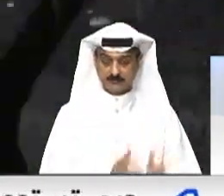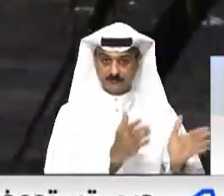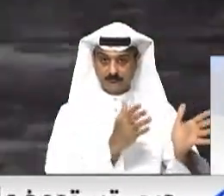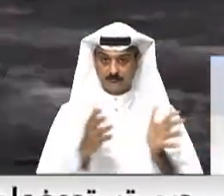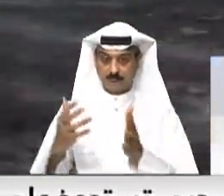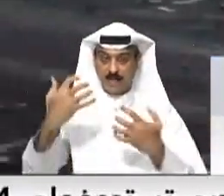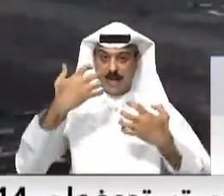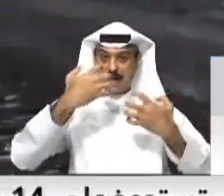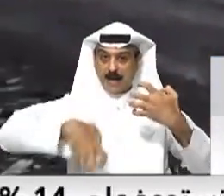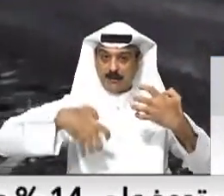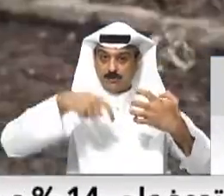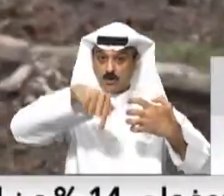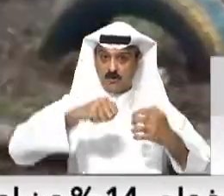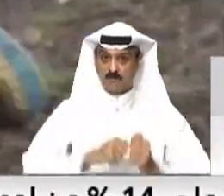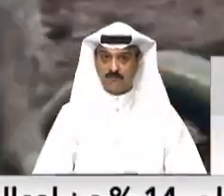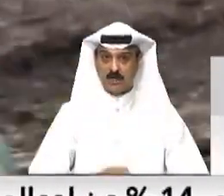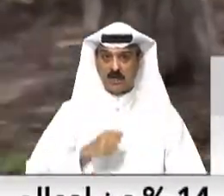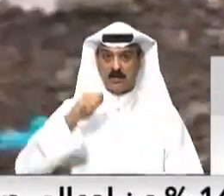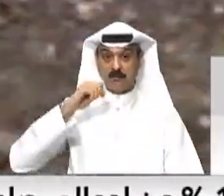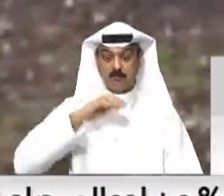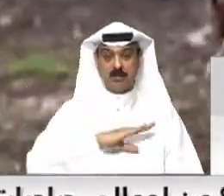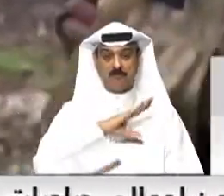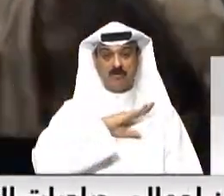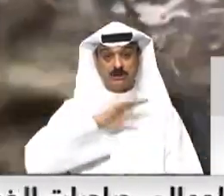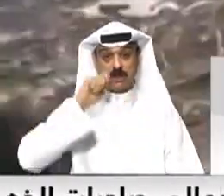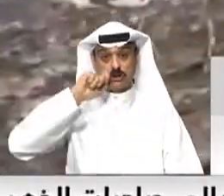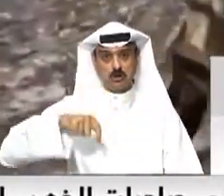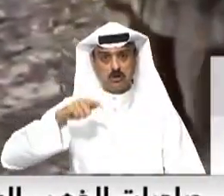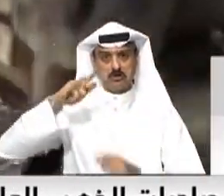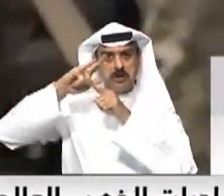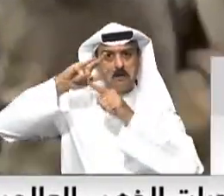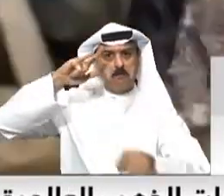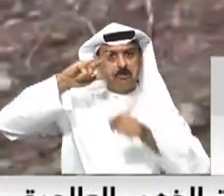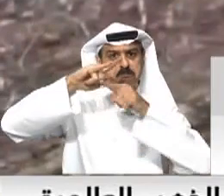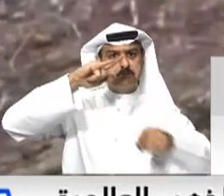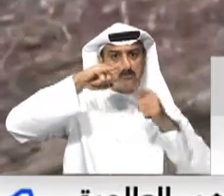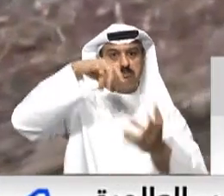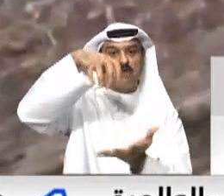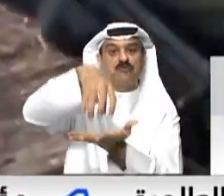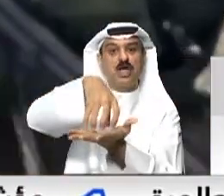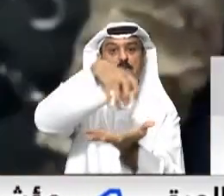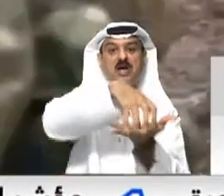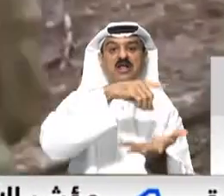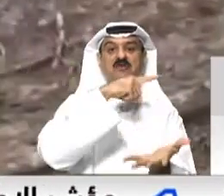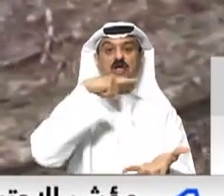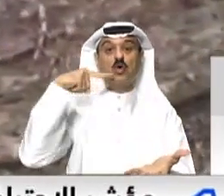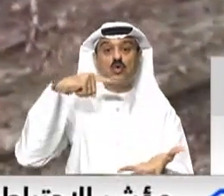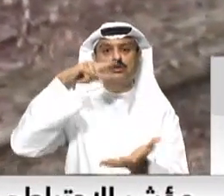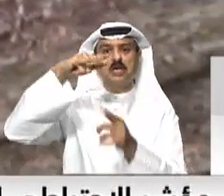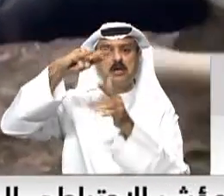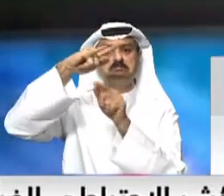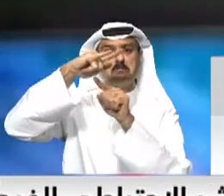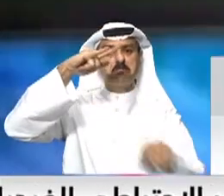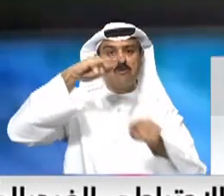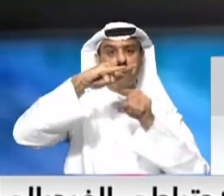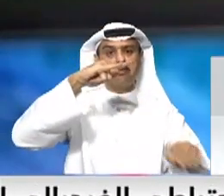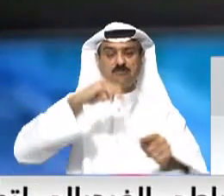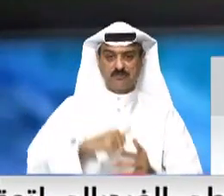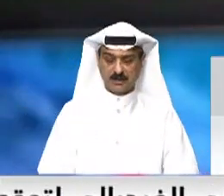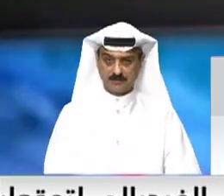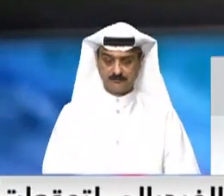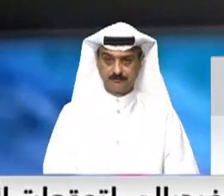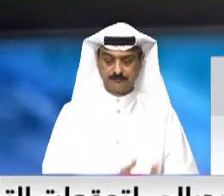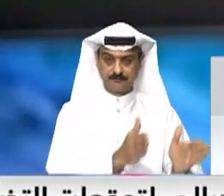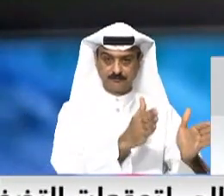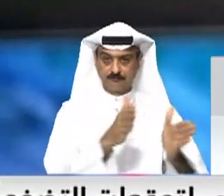وزابيروجيا نفذت القوات الاوكرانيه سلسله ضربات جويه على مواقع للقوات الروسيه وفي وقت سابق